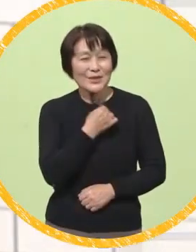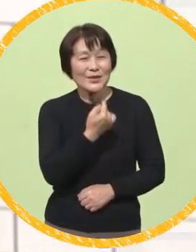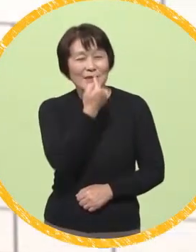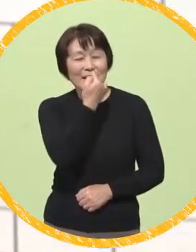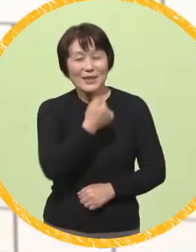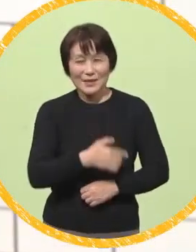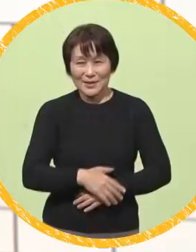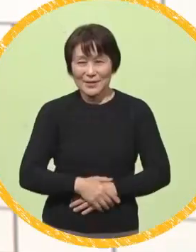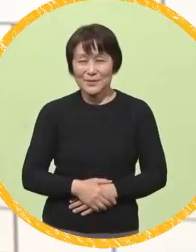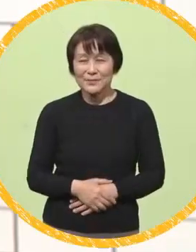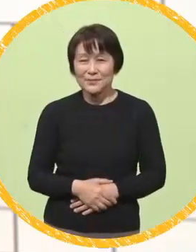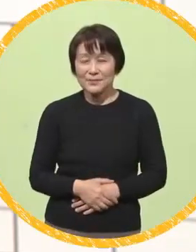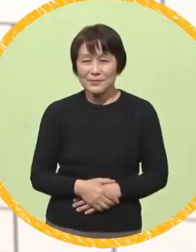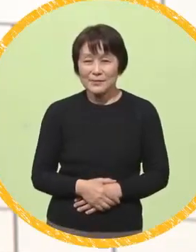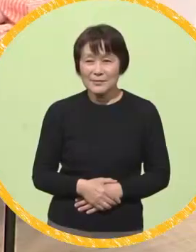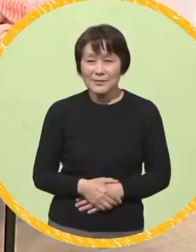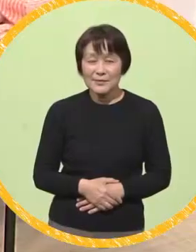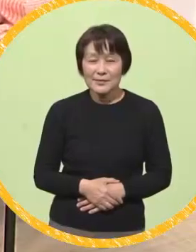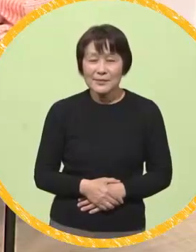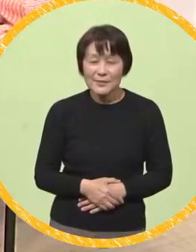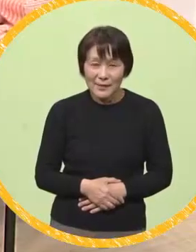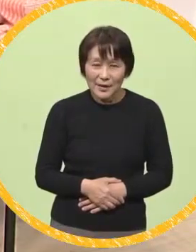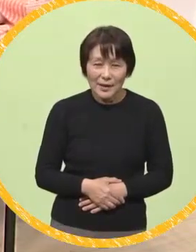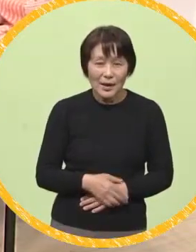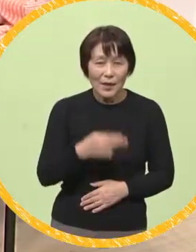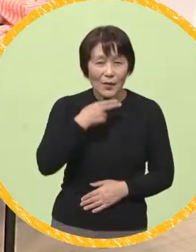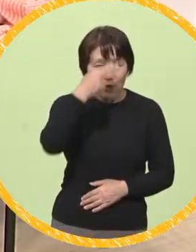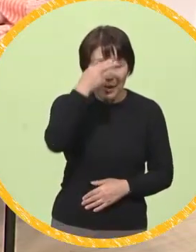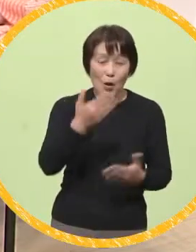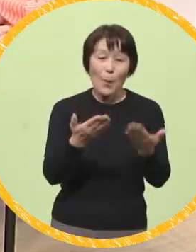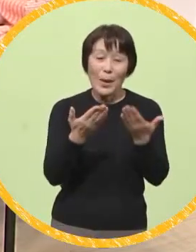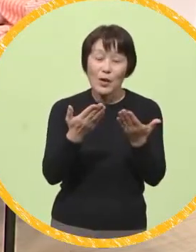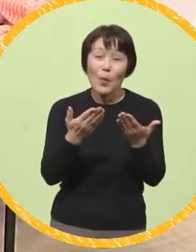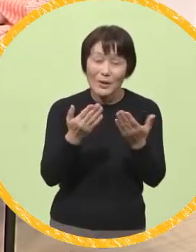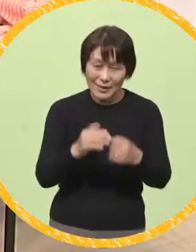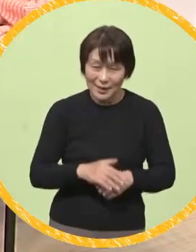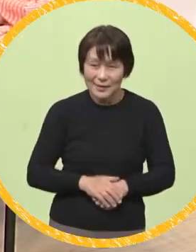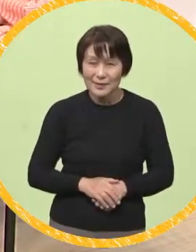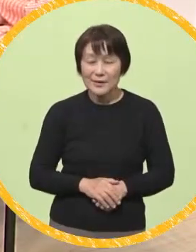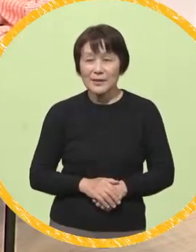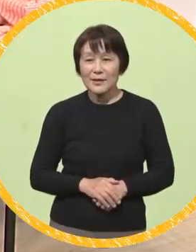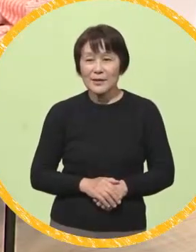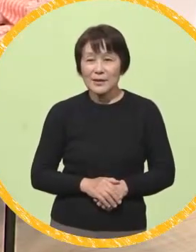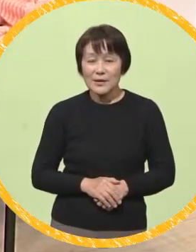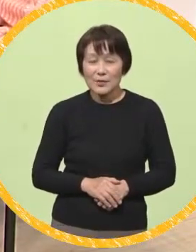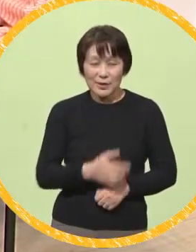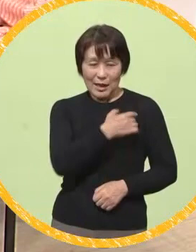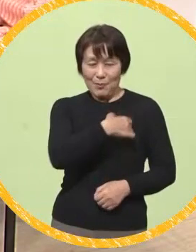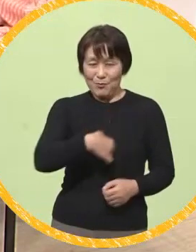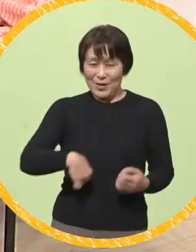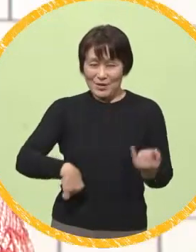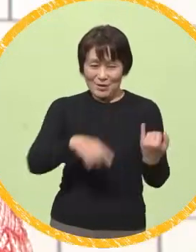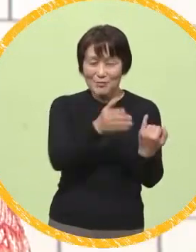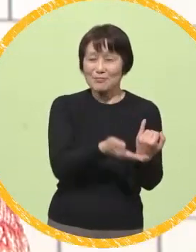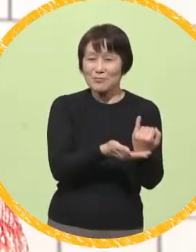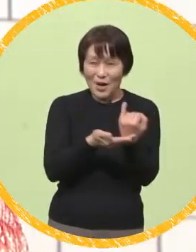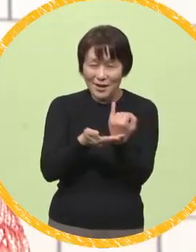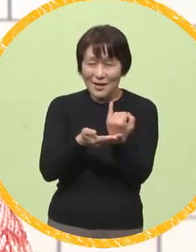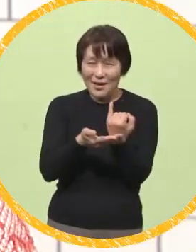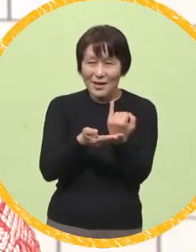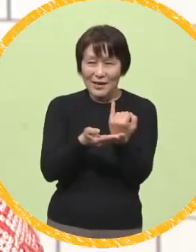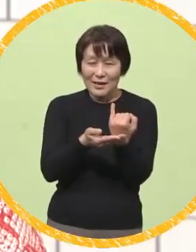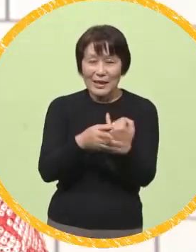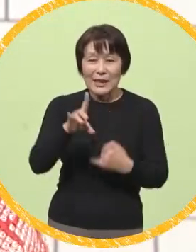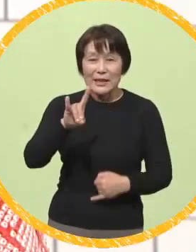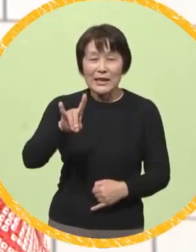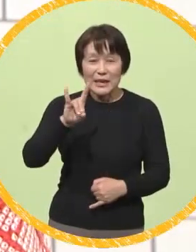大好き、は い、じゃあいろいろお酒の勉強とかをされて、やっぱりさ、はい、あのミスになられた。 そうですよね。 そうですね、うん、一応あの聞